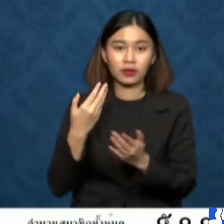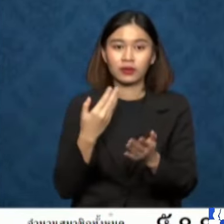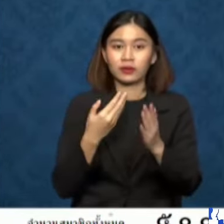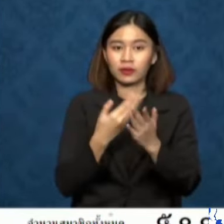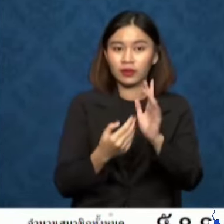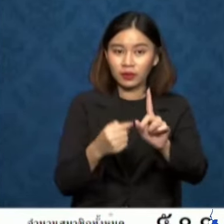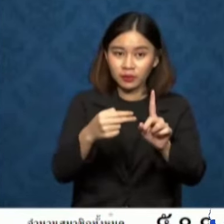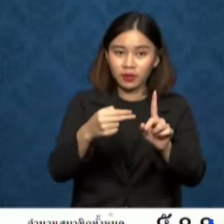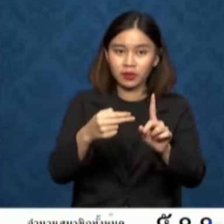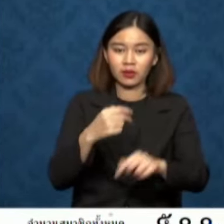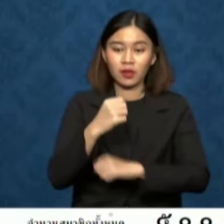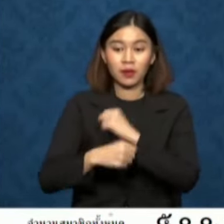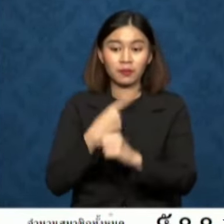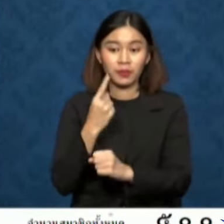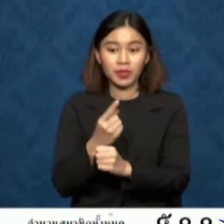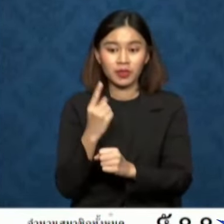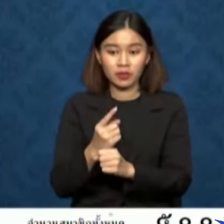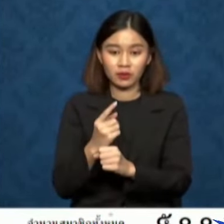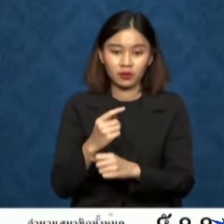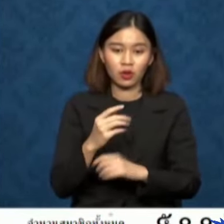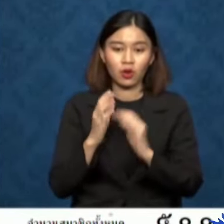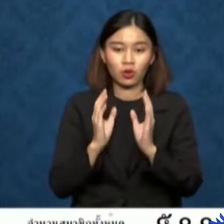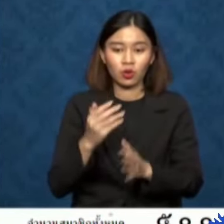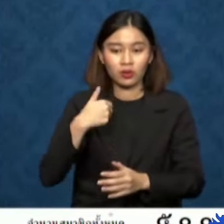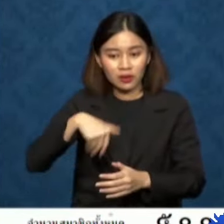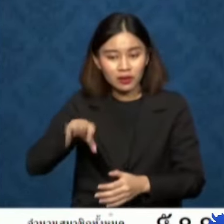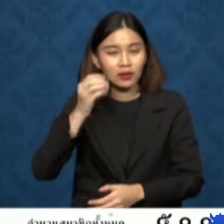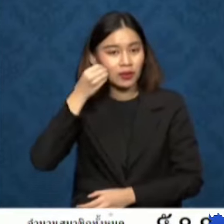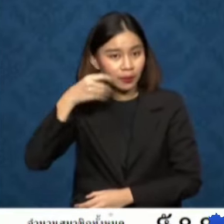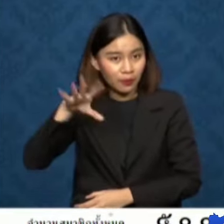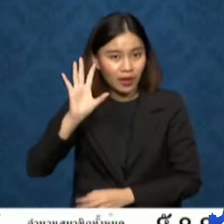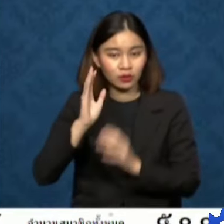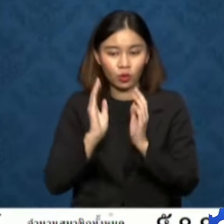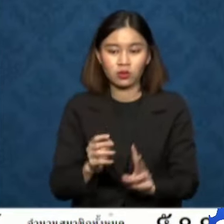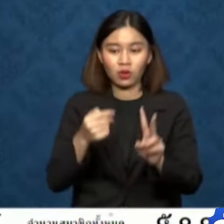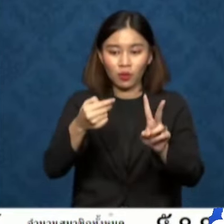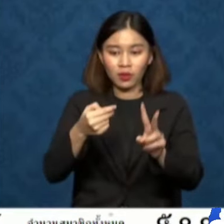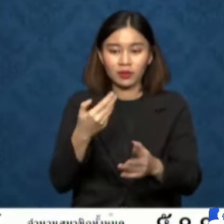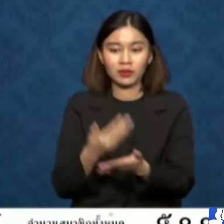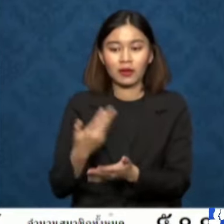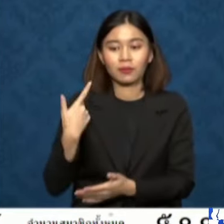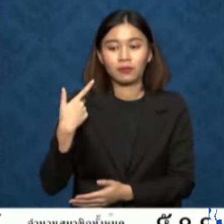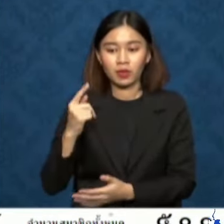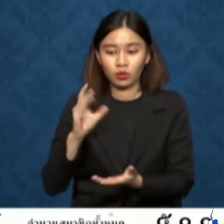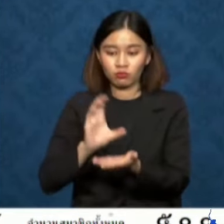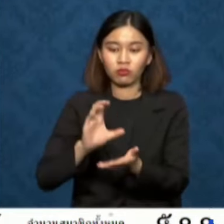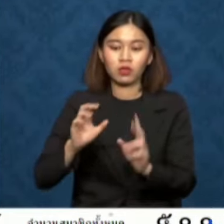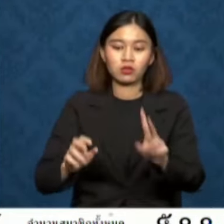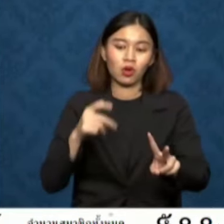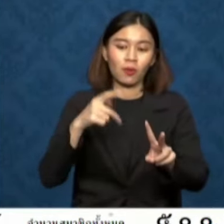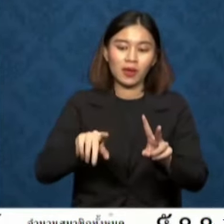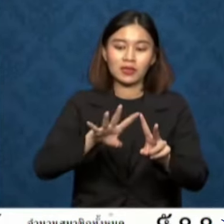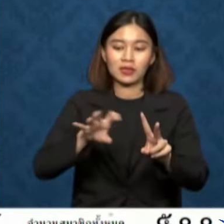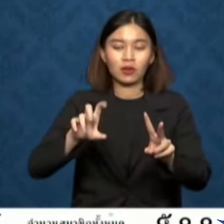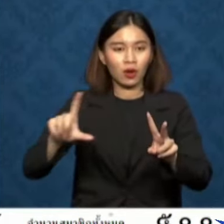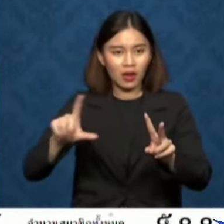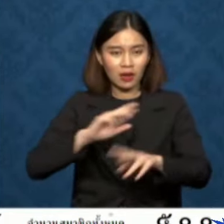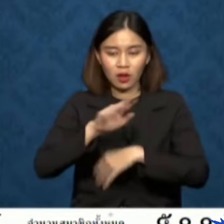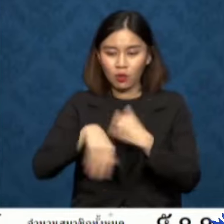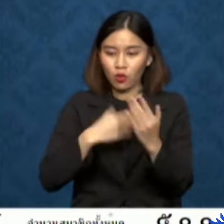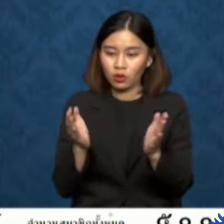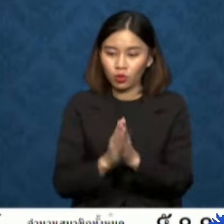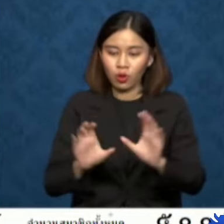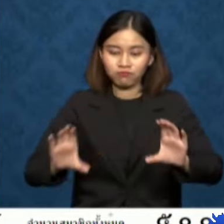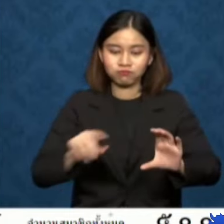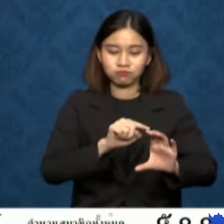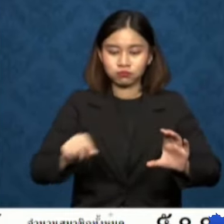บาทถ้าปีนึงมีการลักลอกปล่อยพลทหารกลับบ้านสัก 20,000นายปีนึงผลประโยชน์ก้อนนี้ก็ 2,400ล้านรวม 2